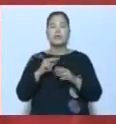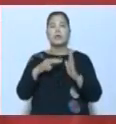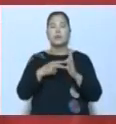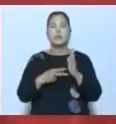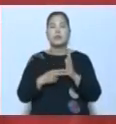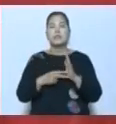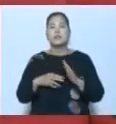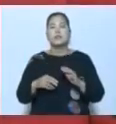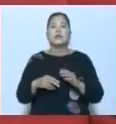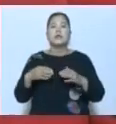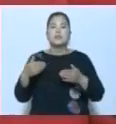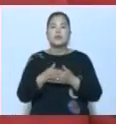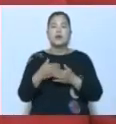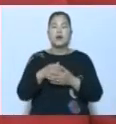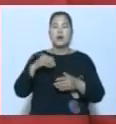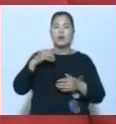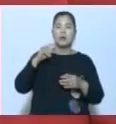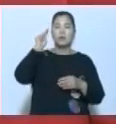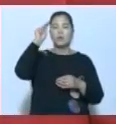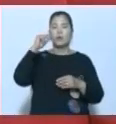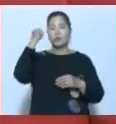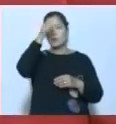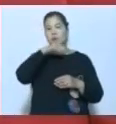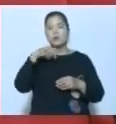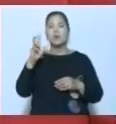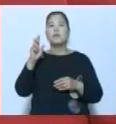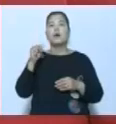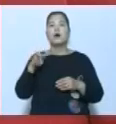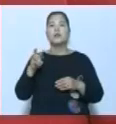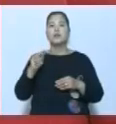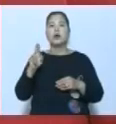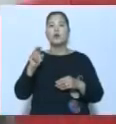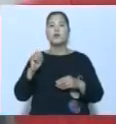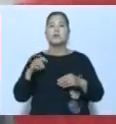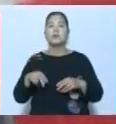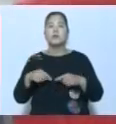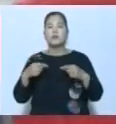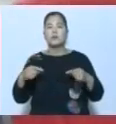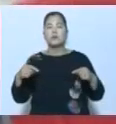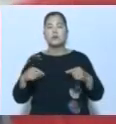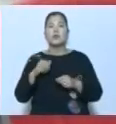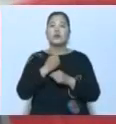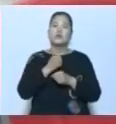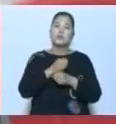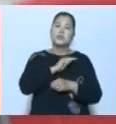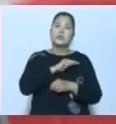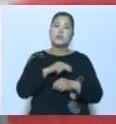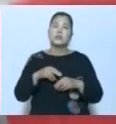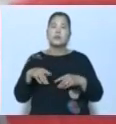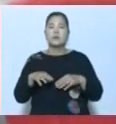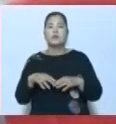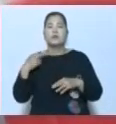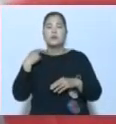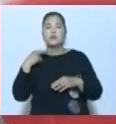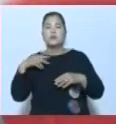Жалпы өңірде жаңа оқу жылы басталғанға дейін Балдәурен, Фламинго, Ақбөбек саяжайлары жұмыс істейді. Аймақ басшысы жиында жауаптыларға